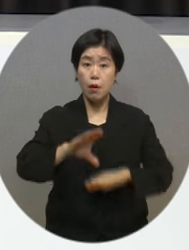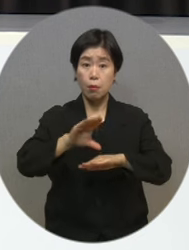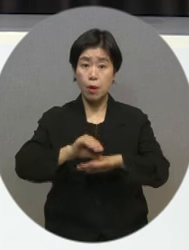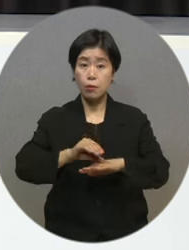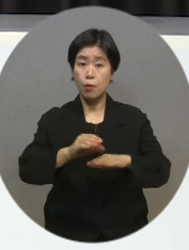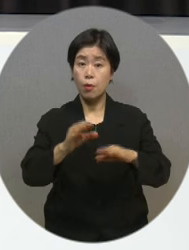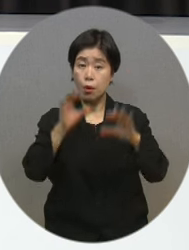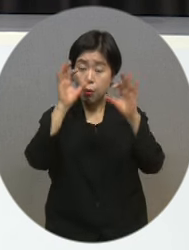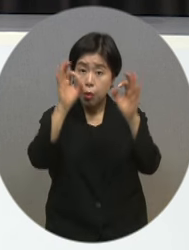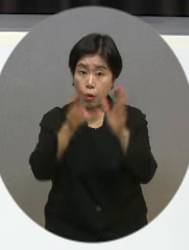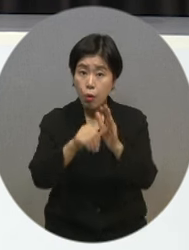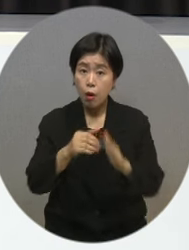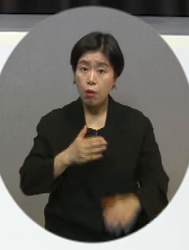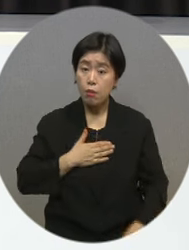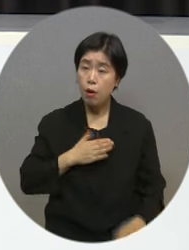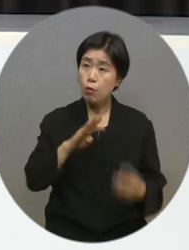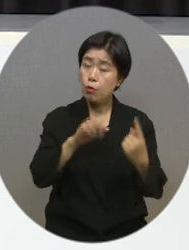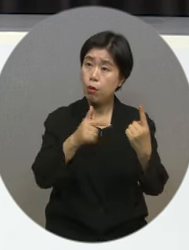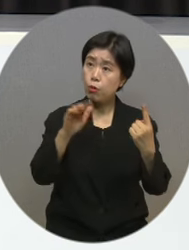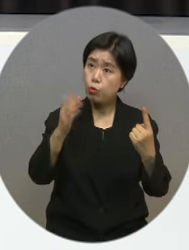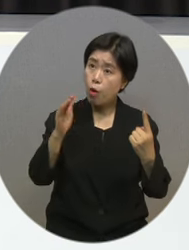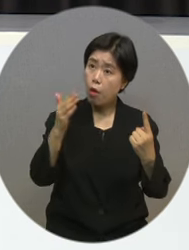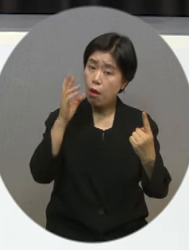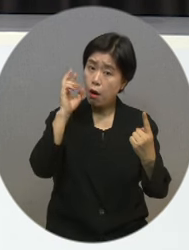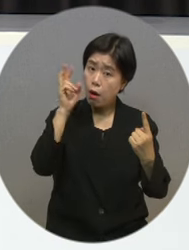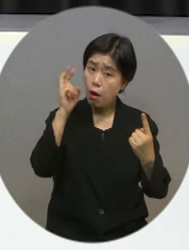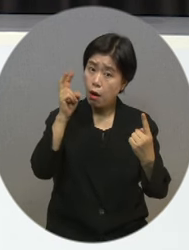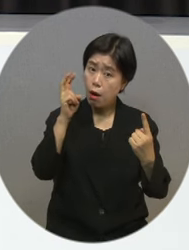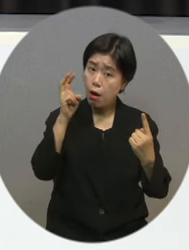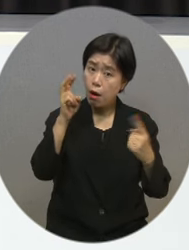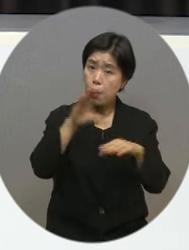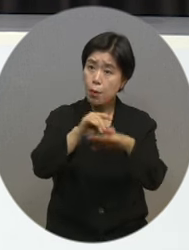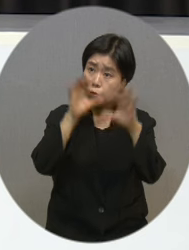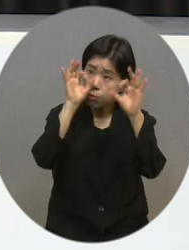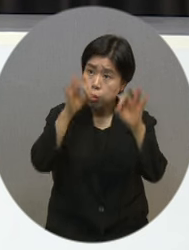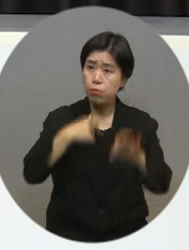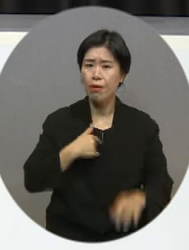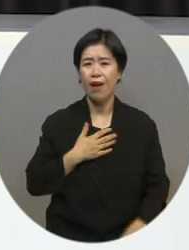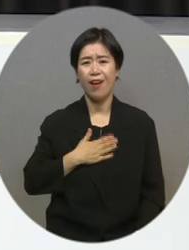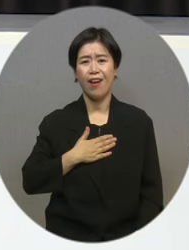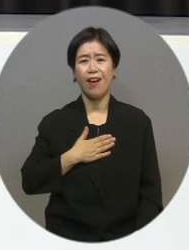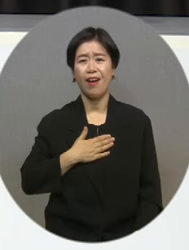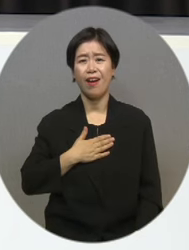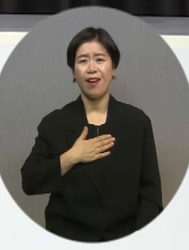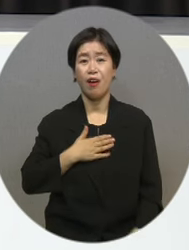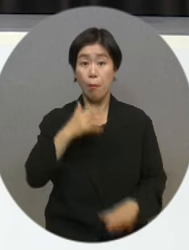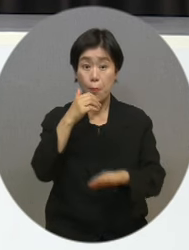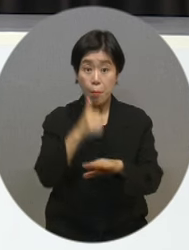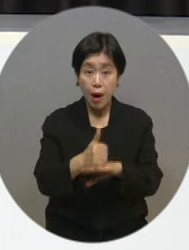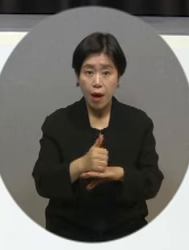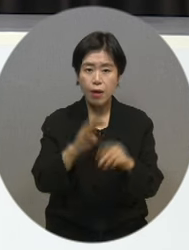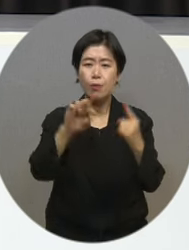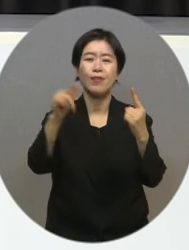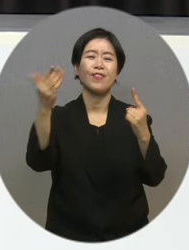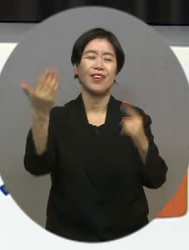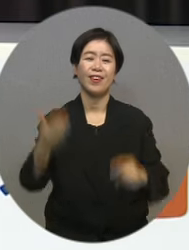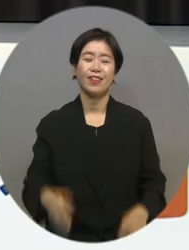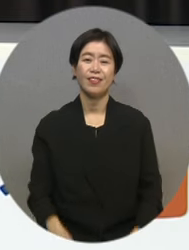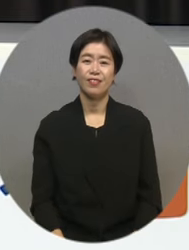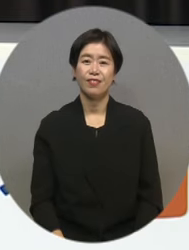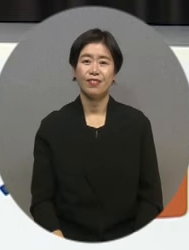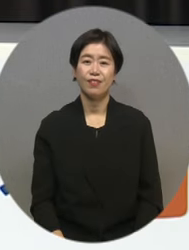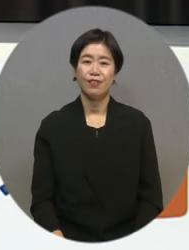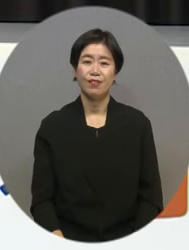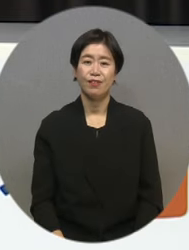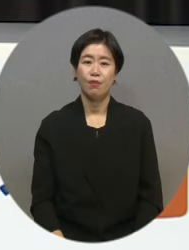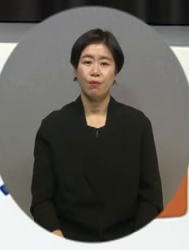알려줘서, 아, 내가 1번이 될것 같다, 이렇게 해가지고 1번이 된 거예요. 그래서,